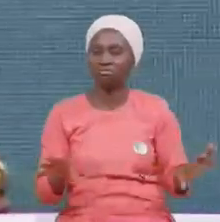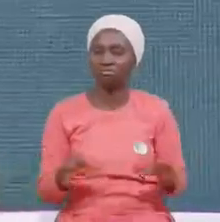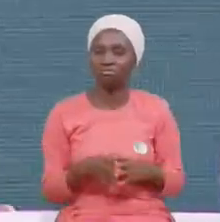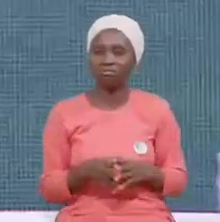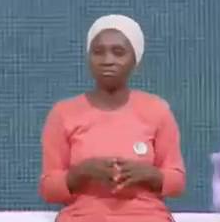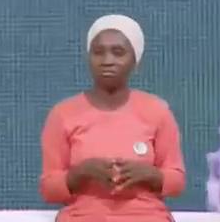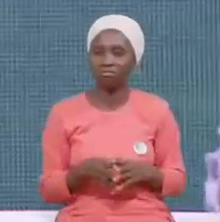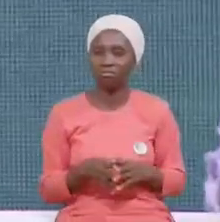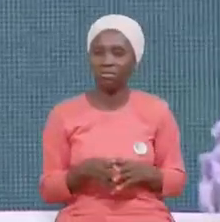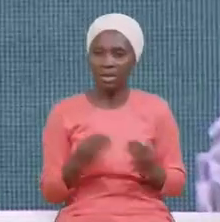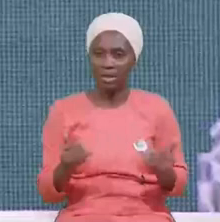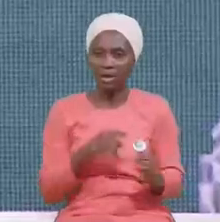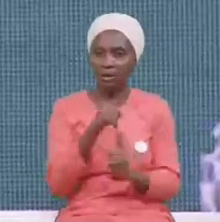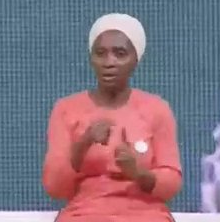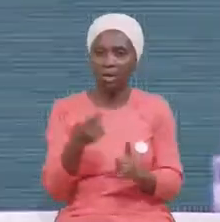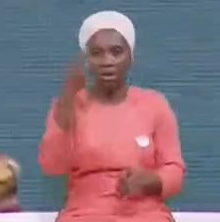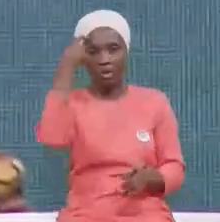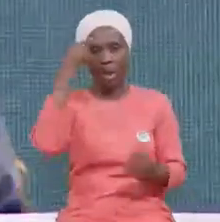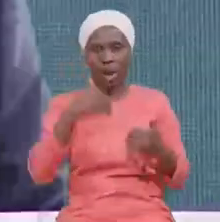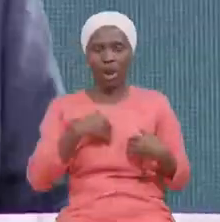Et quand ta pensée a un problème,